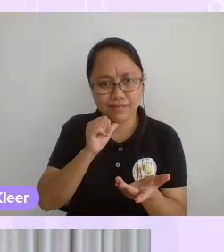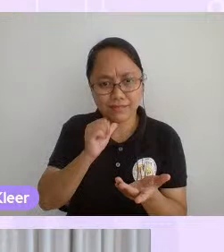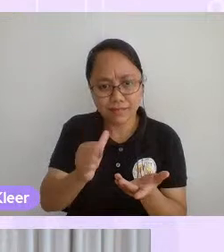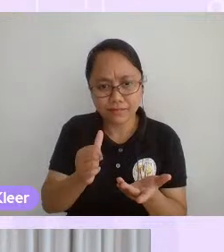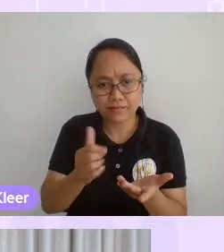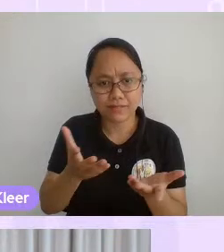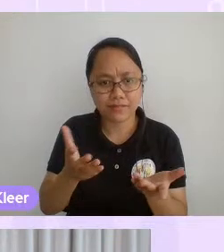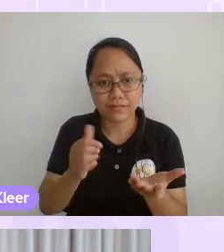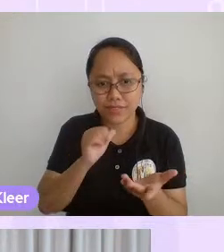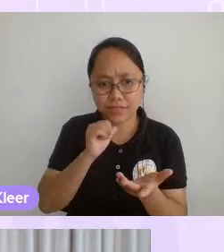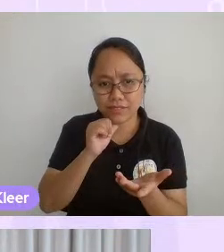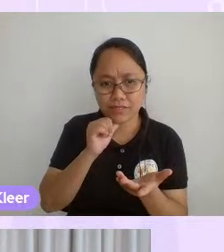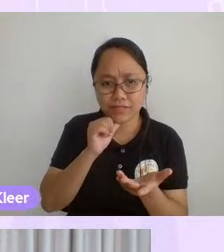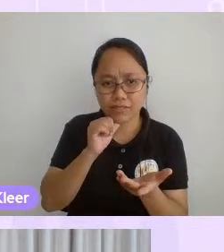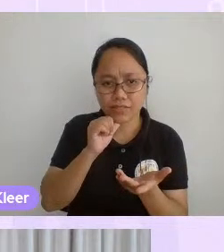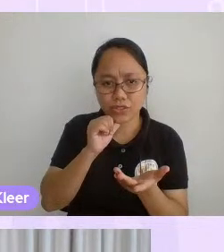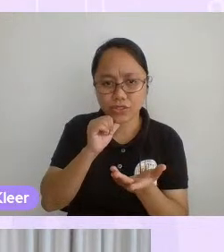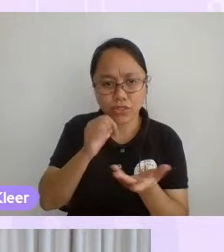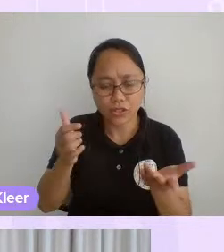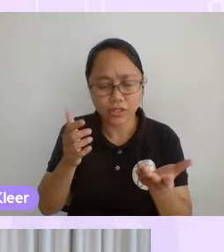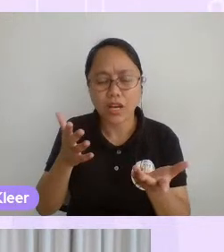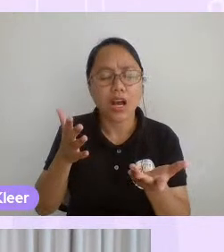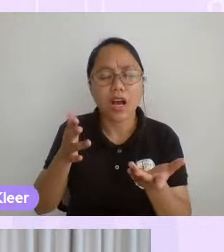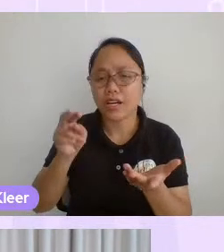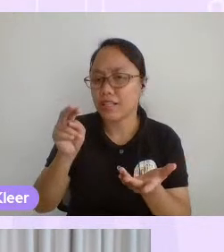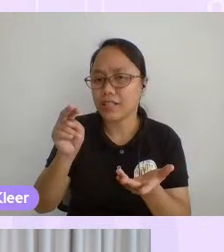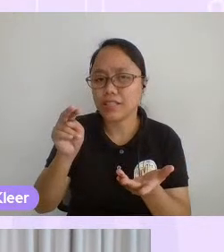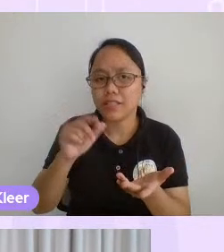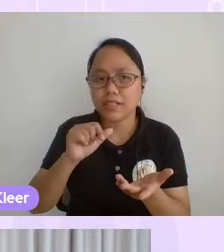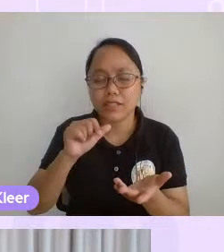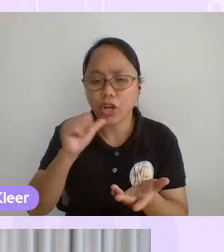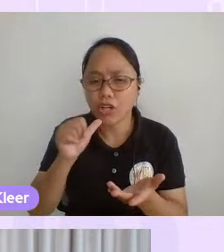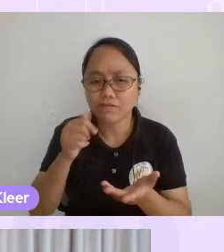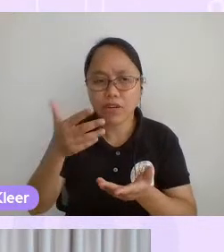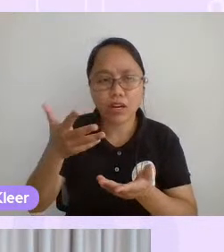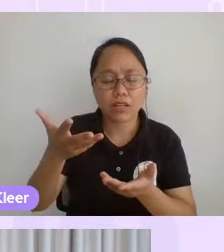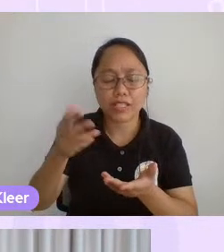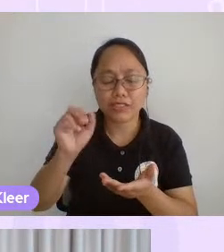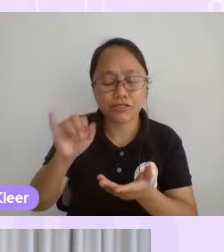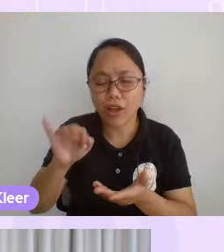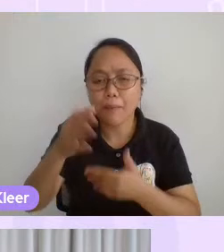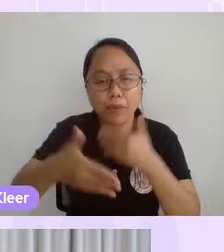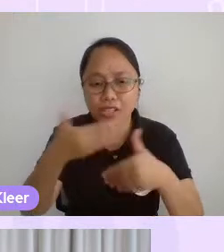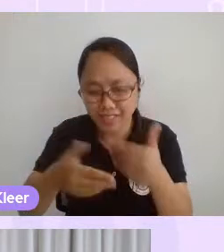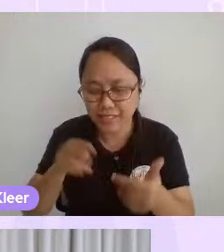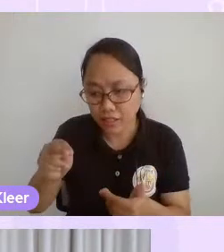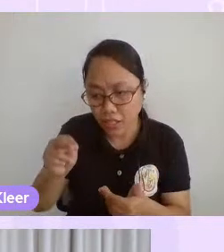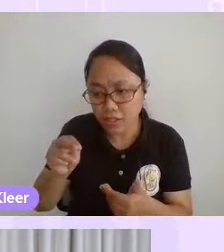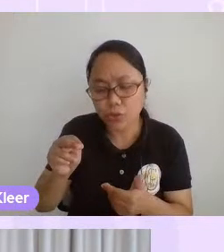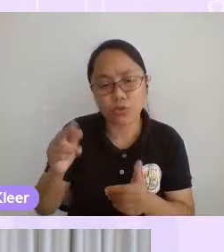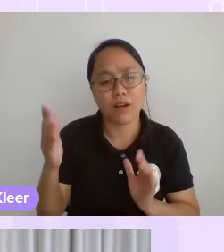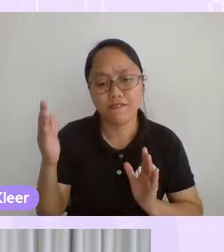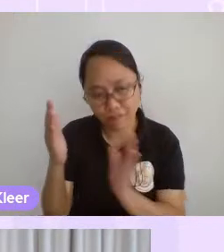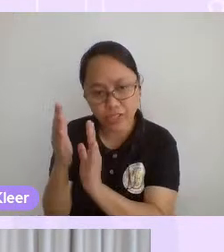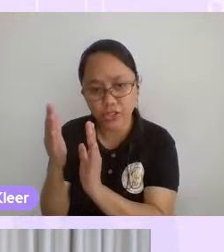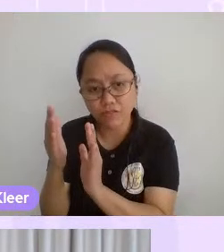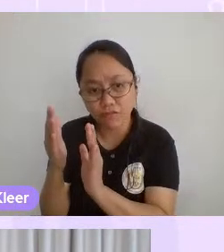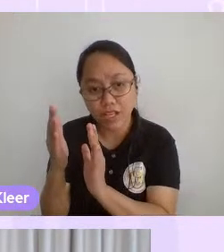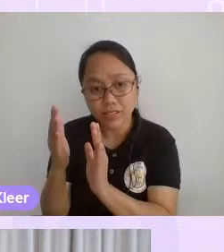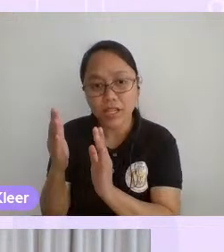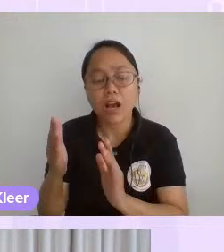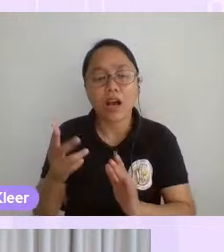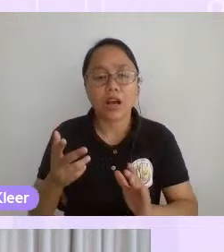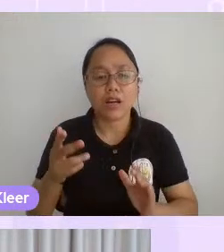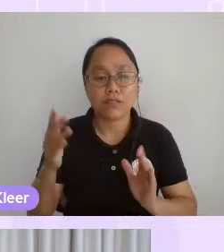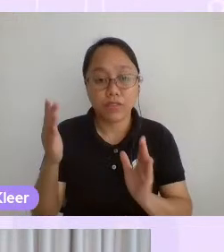po talaga na hands-on natin ito nagagawa sa mga workshops po na face-to-face po. At kung yung sa assessment naman po,